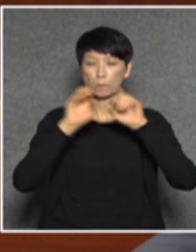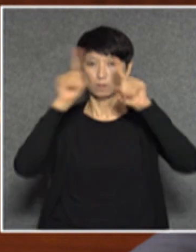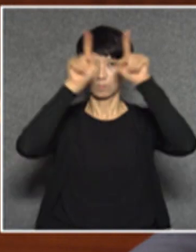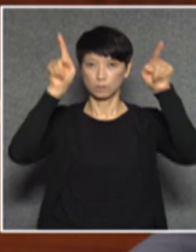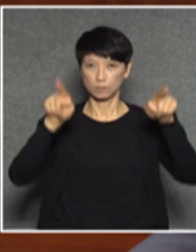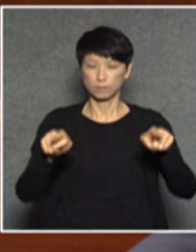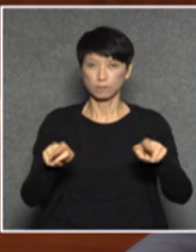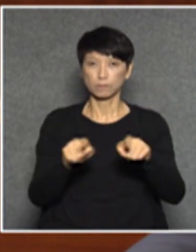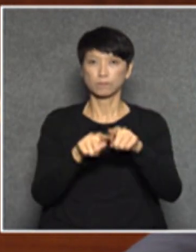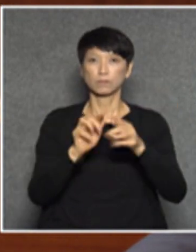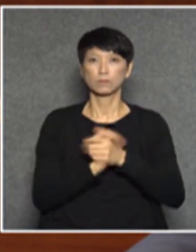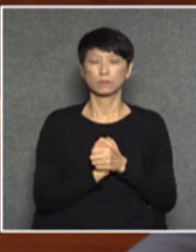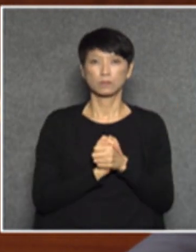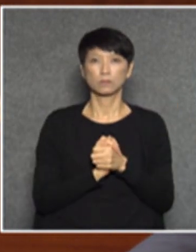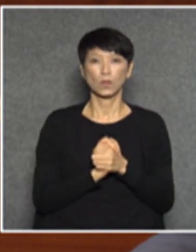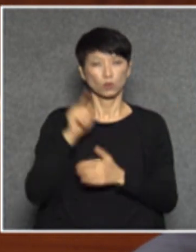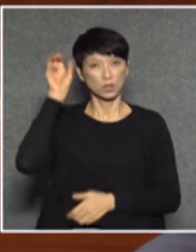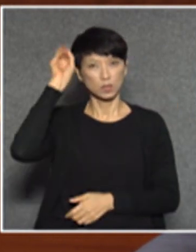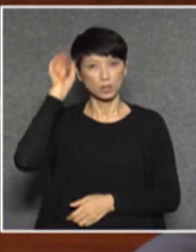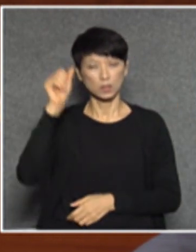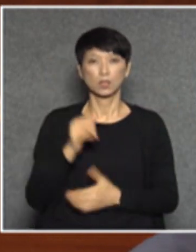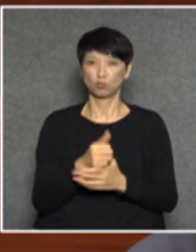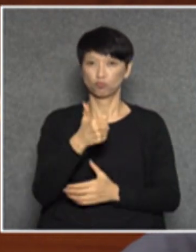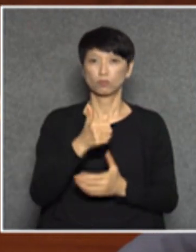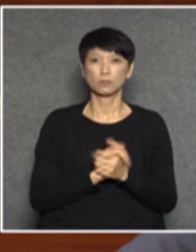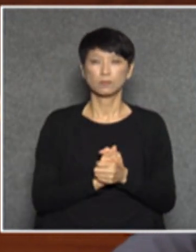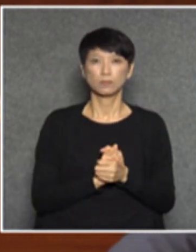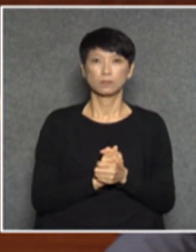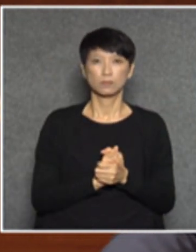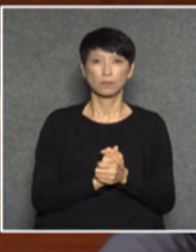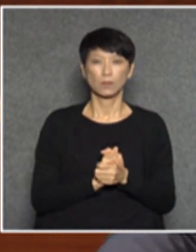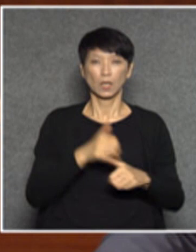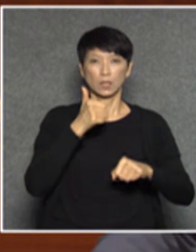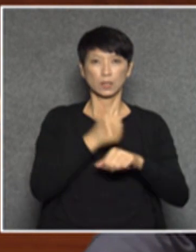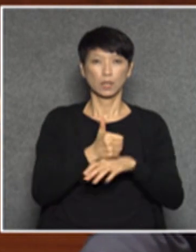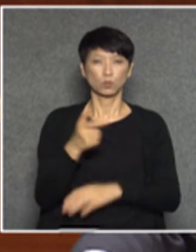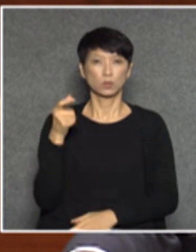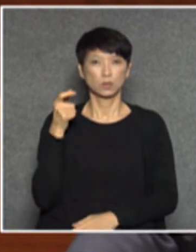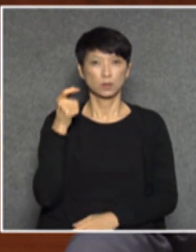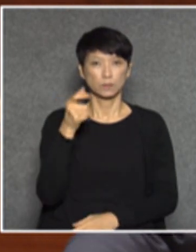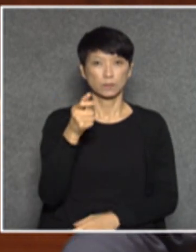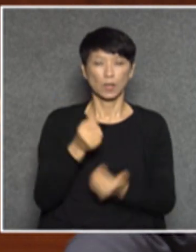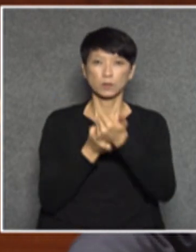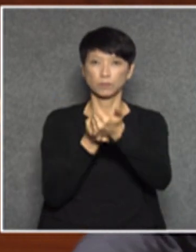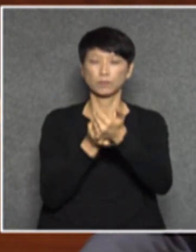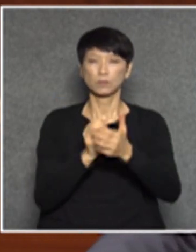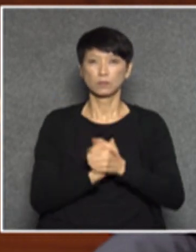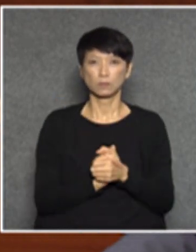的一些建議，他建議就是我們提供基本資助，這個資助應該涵